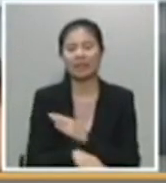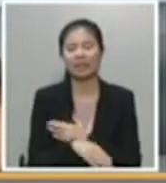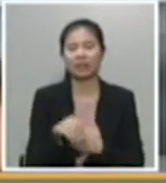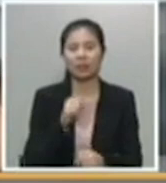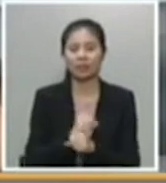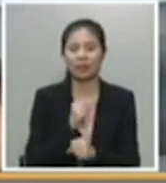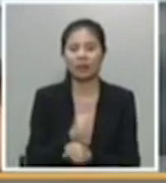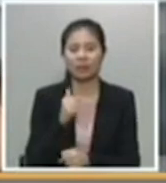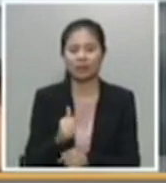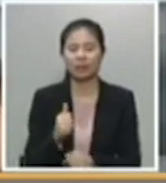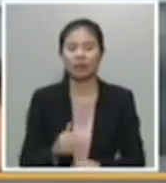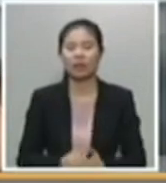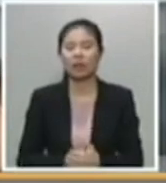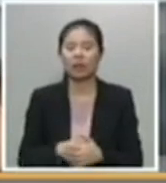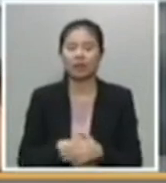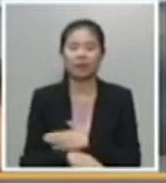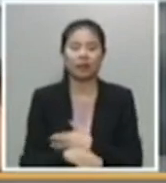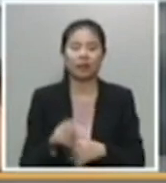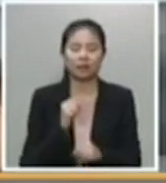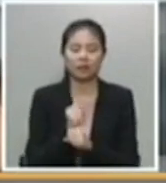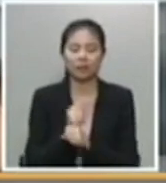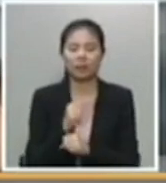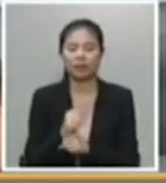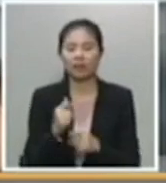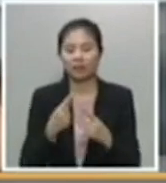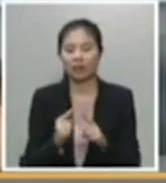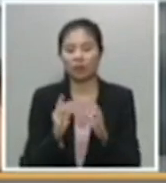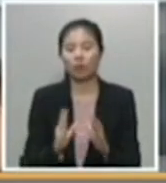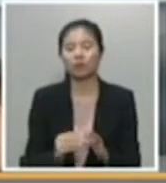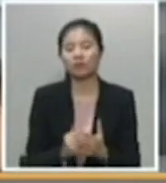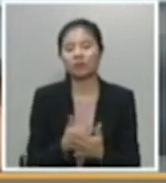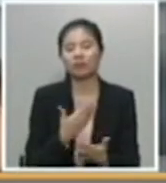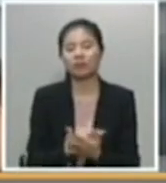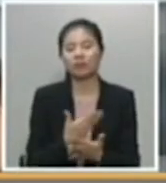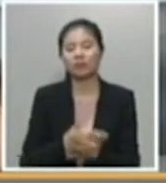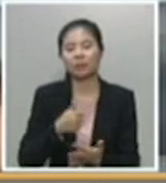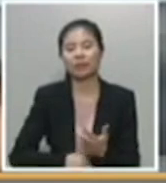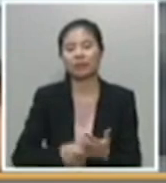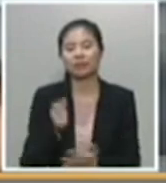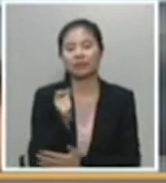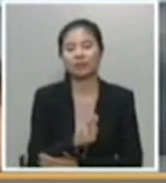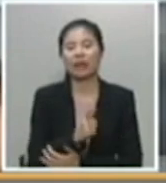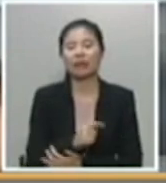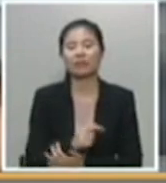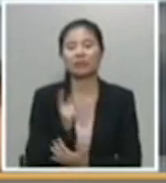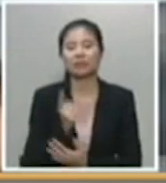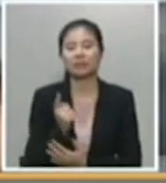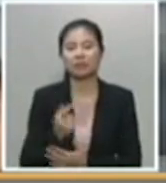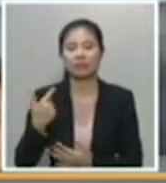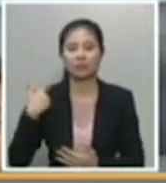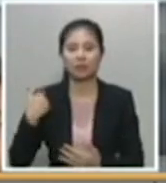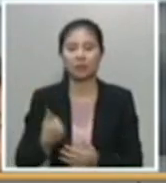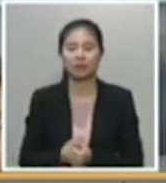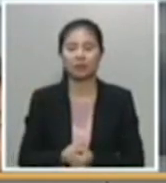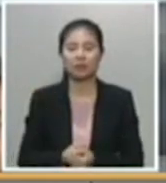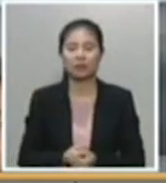มีช่องโหว่ให้หลบได้นะครับผู้ที่ต้องเสียภาษีก็คือผู้ที่หลบไม่เป็นหรือไม่ได้รวยจริงซึ่งตรงนี้เนี่ยแ